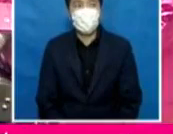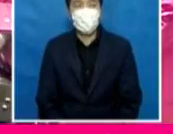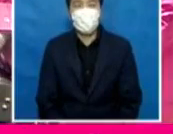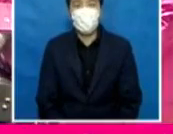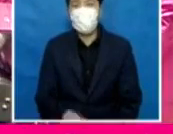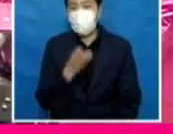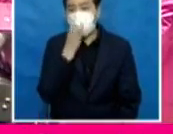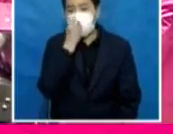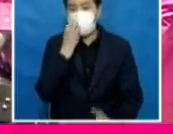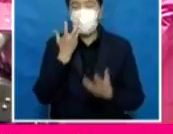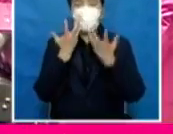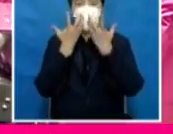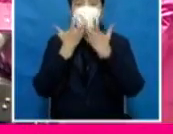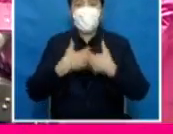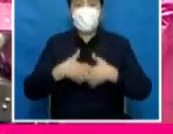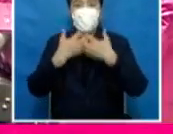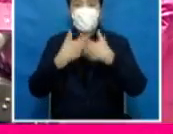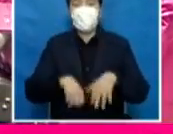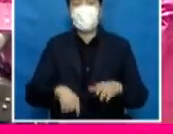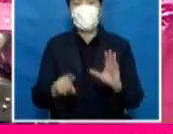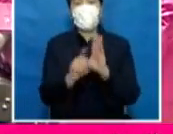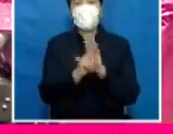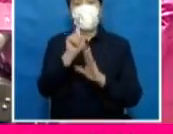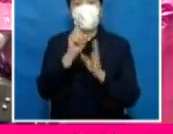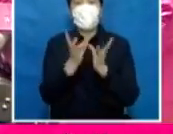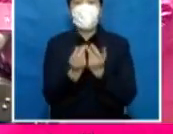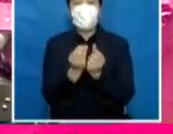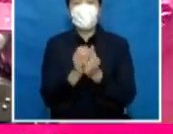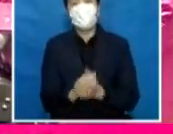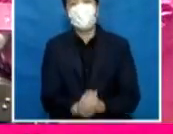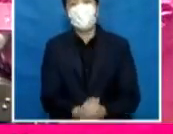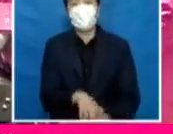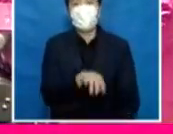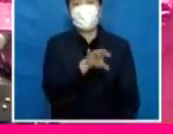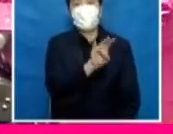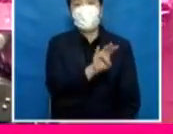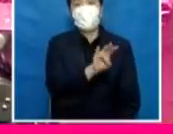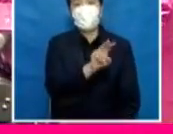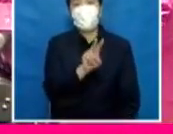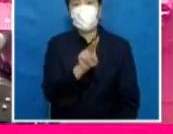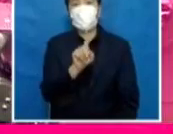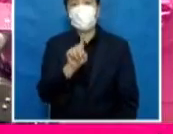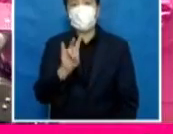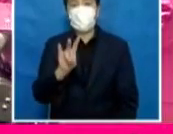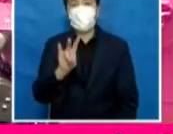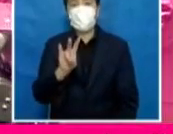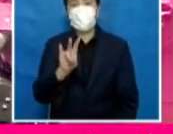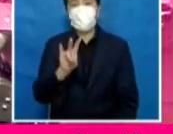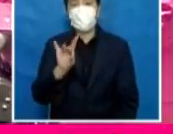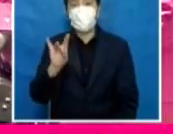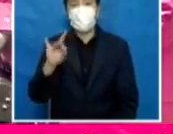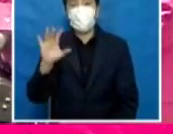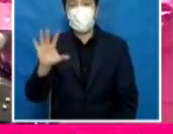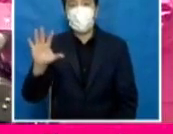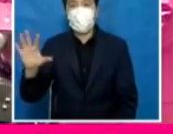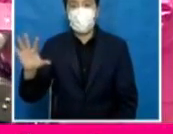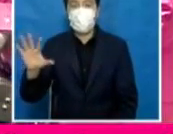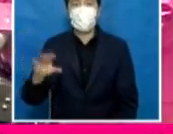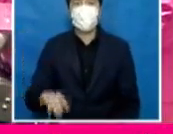ทดลองเครื่องหมุน1ครั้งเลขที่ออก7 2 1 7 8 5